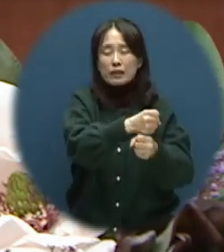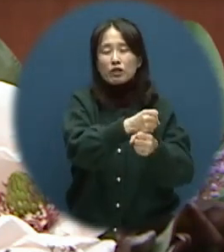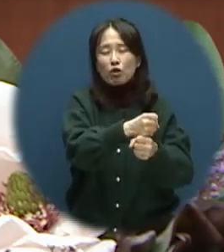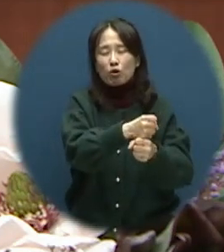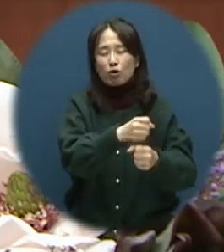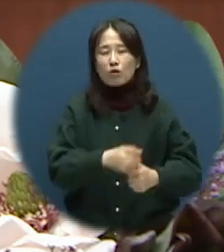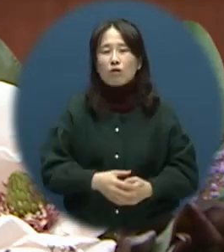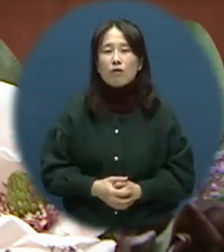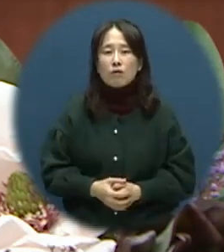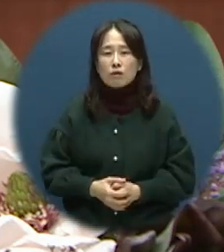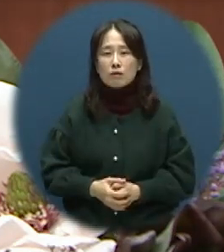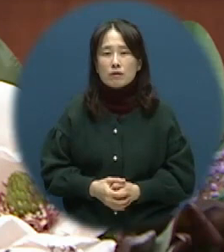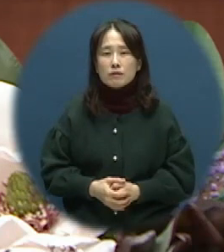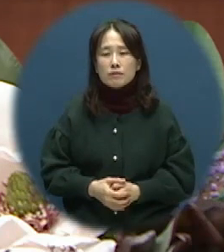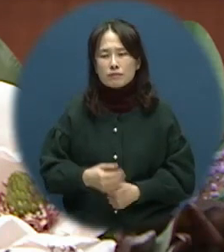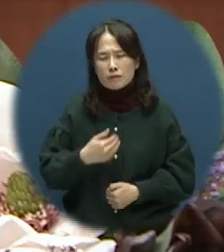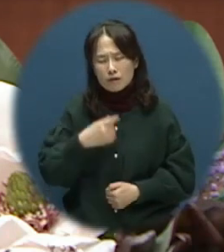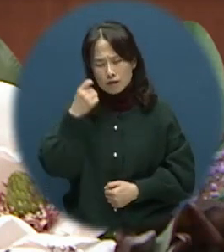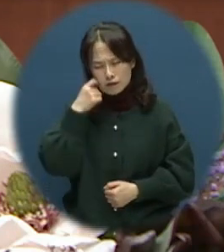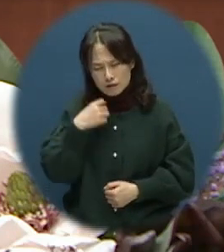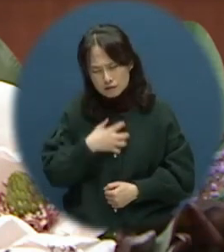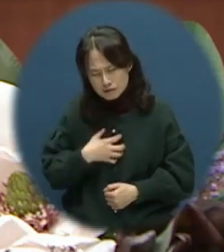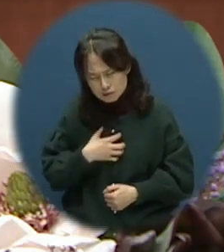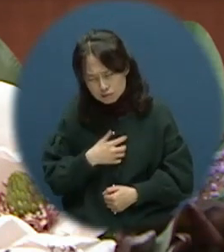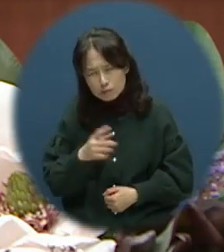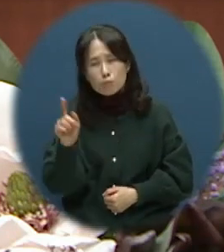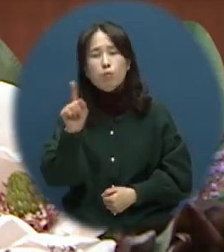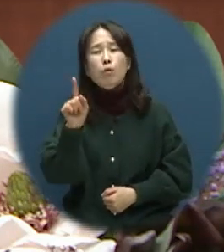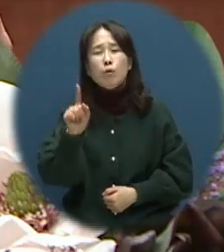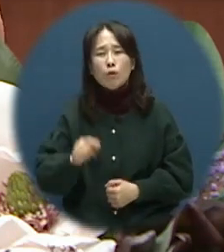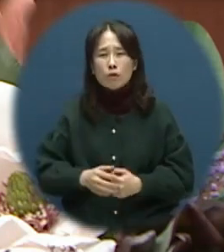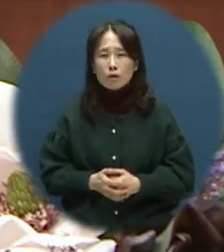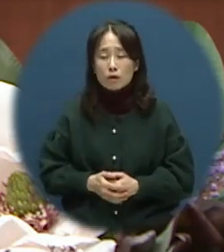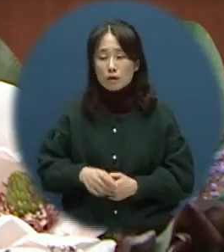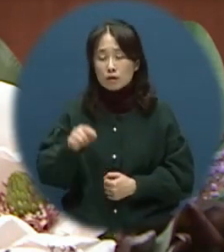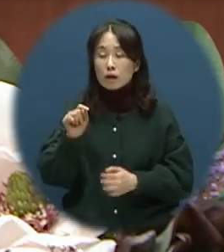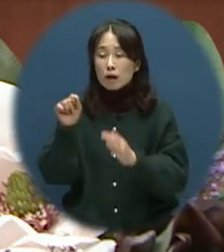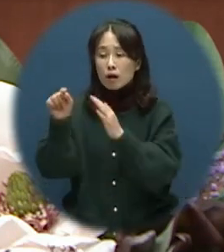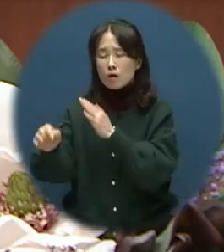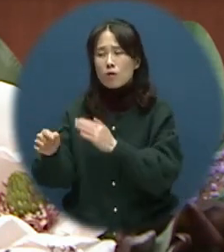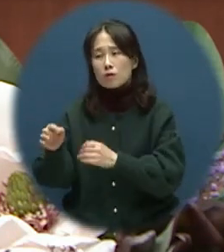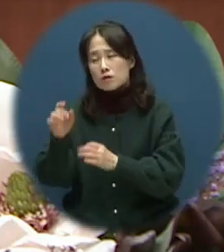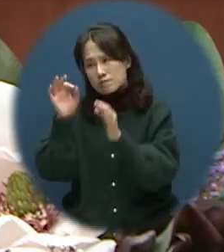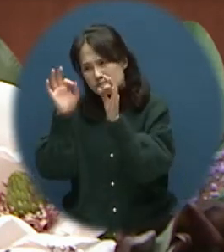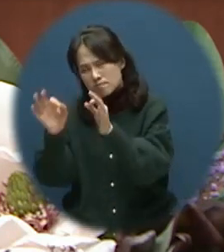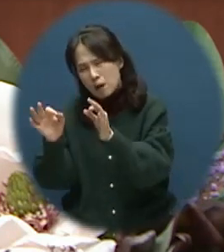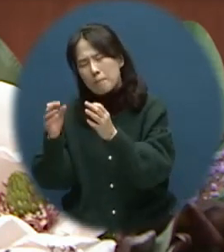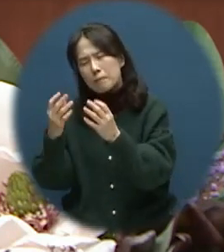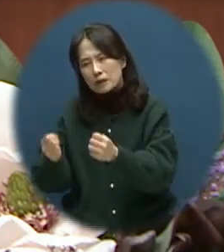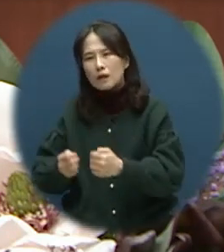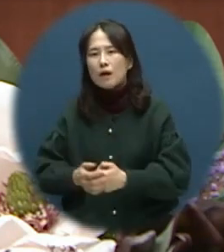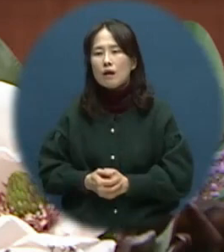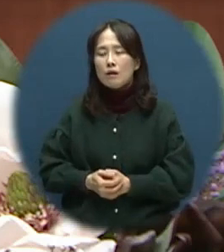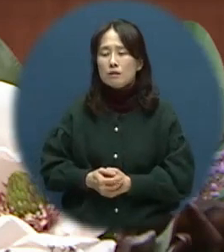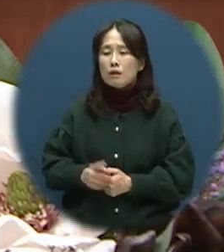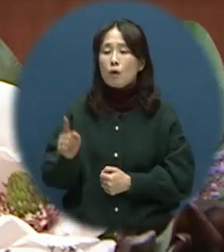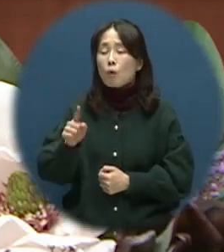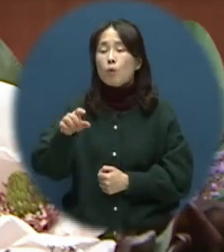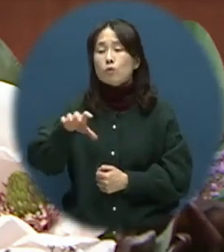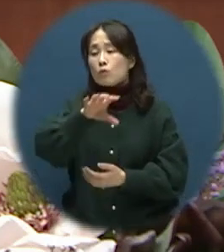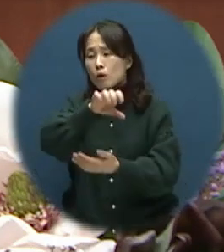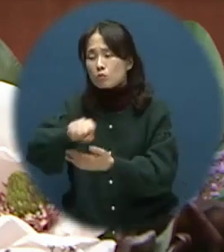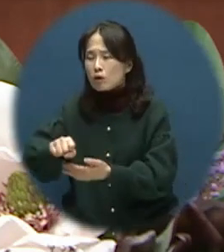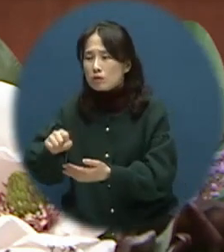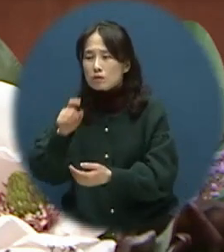만들었는데요. 제가 너무나 슬픈 건 그 쓰레기 현장을 제가 몇 번을 갔는데 출처를 알 수 없는 쓰레기예요.